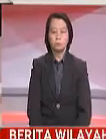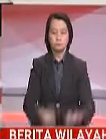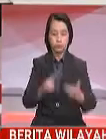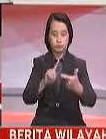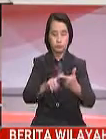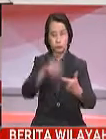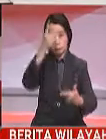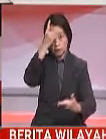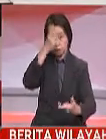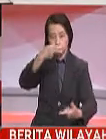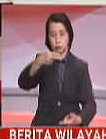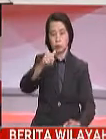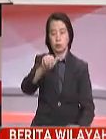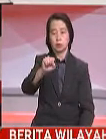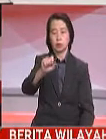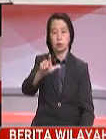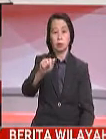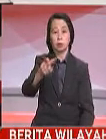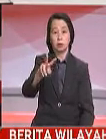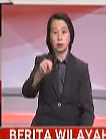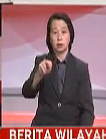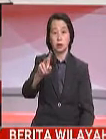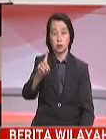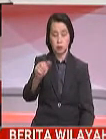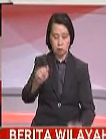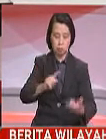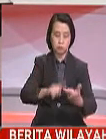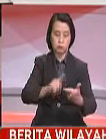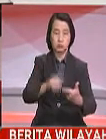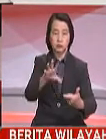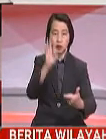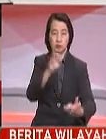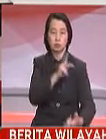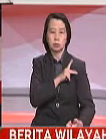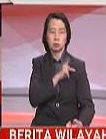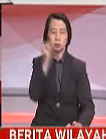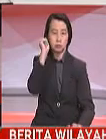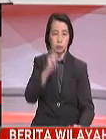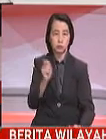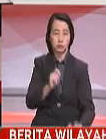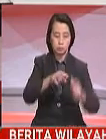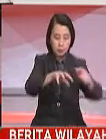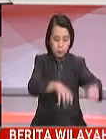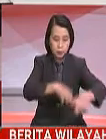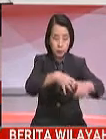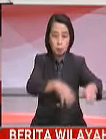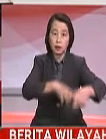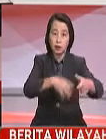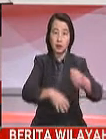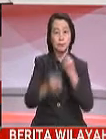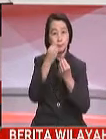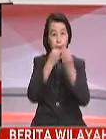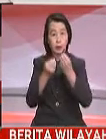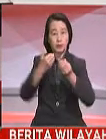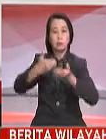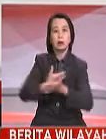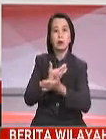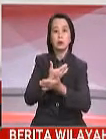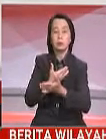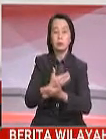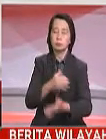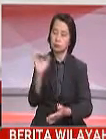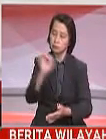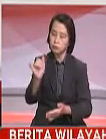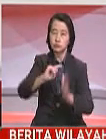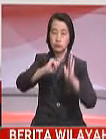Sementara itu, Datuk Haslina Abdul Hamid pula dilantik sebagai Ketua Setiausaha Kementerian Pertanian dan Industri Makanan yang baru